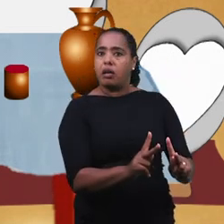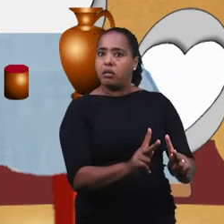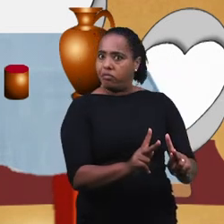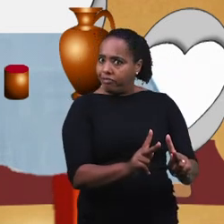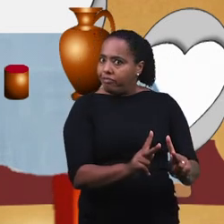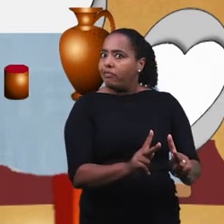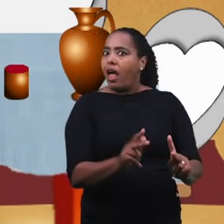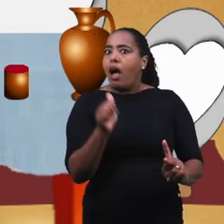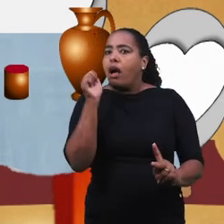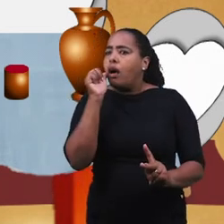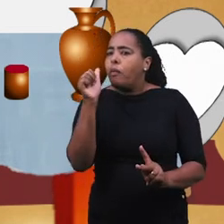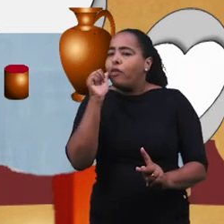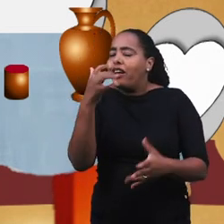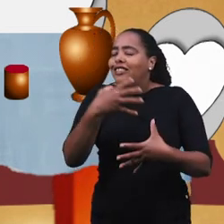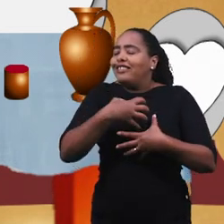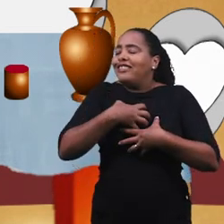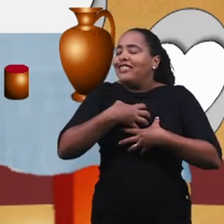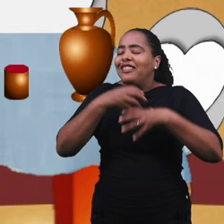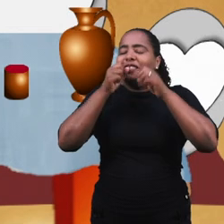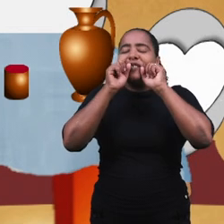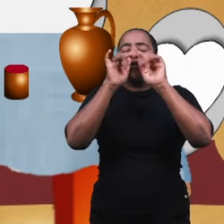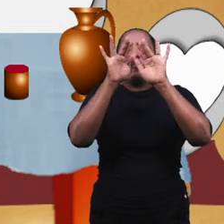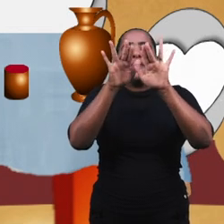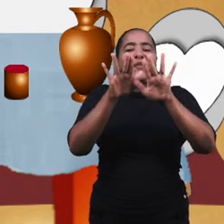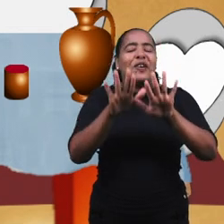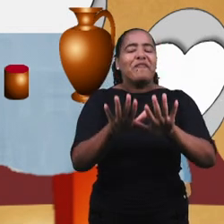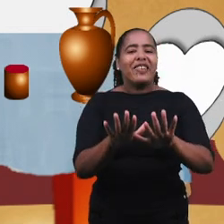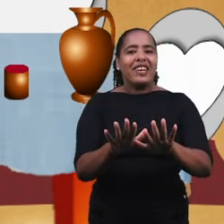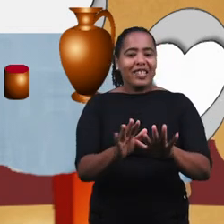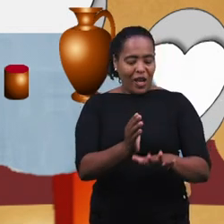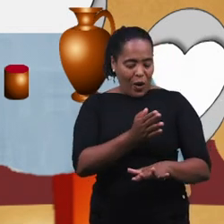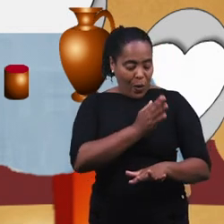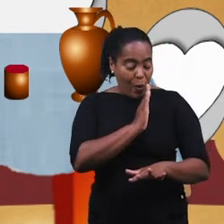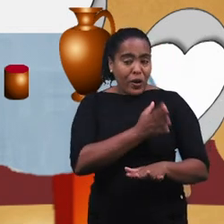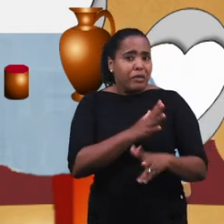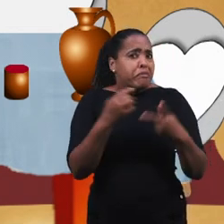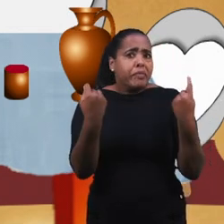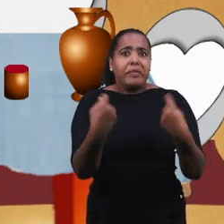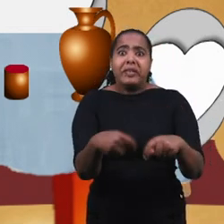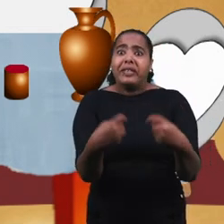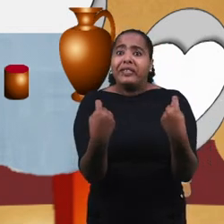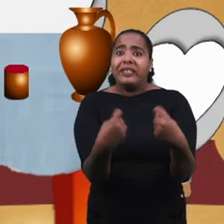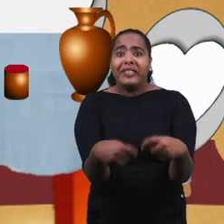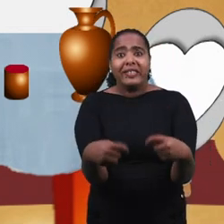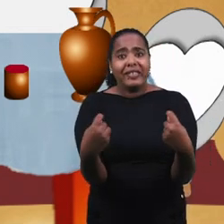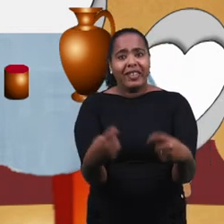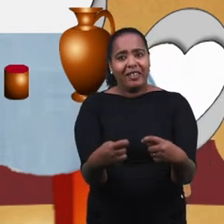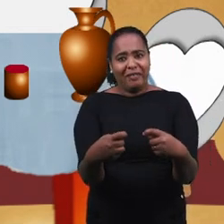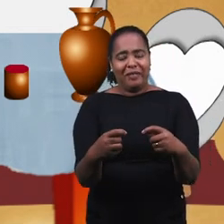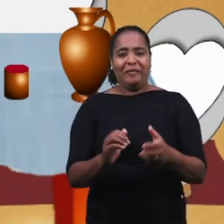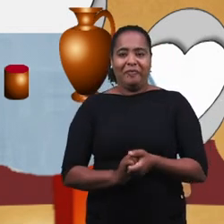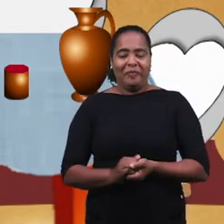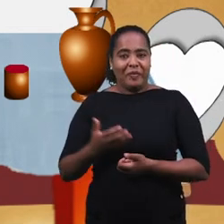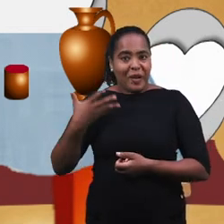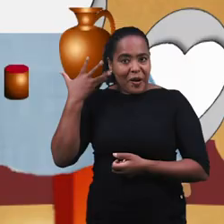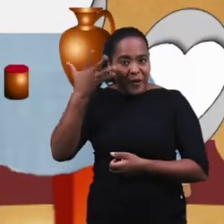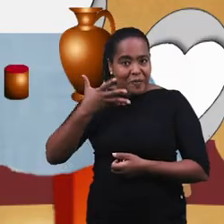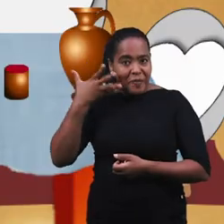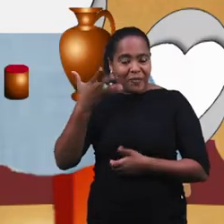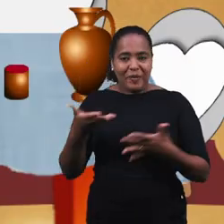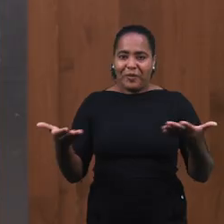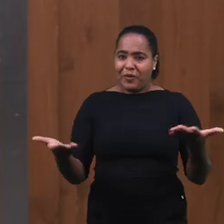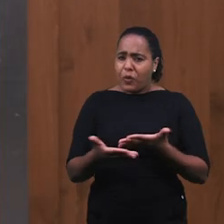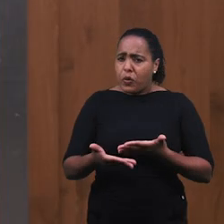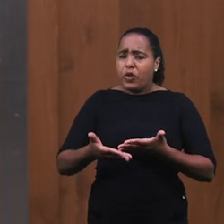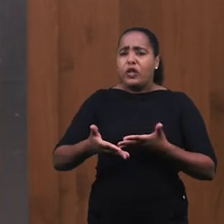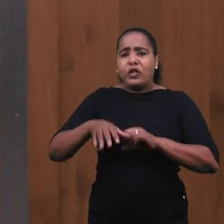bénédiction, elle a reçu tout cela que son cœur avait besoin. Cette parole a un enseignement intéressant pour nos